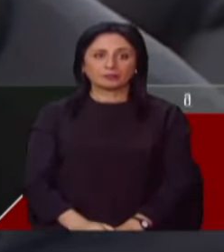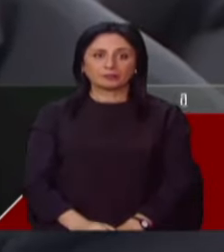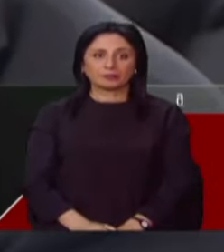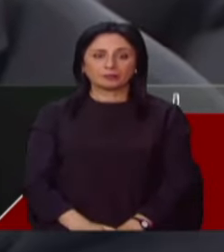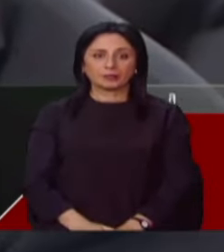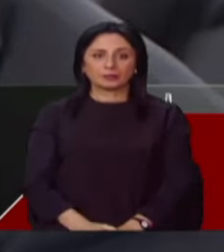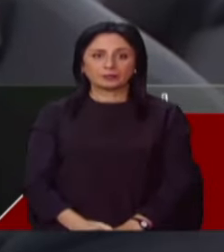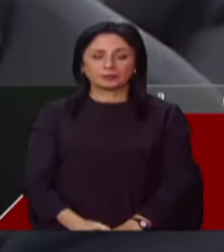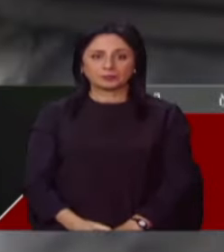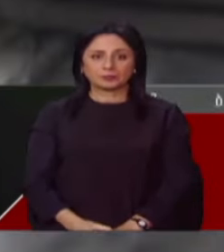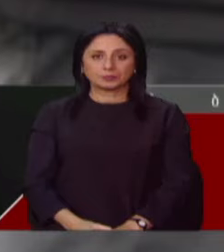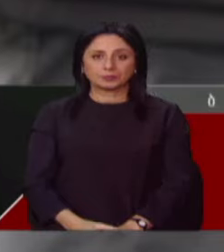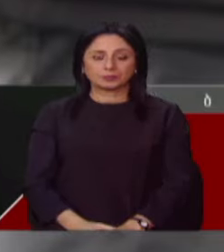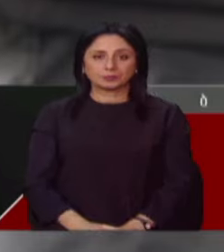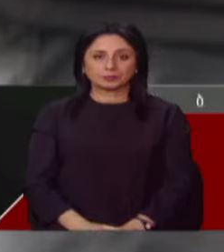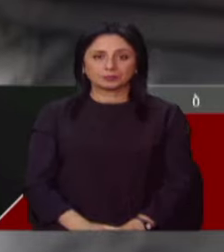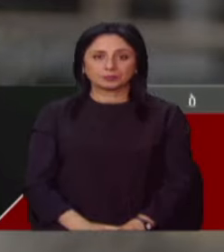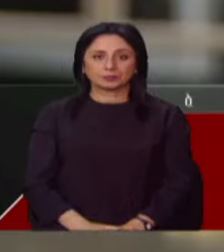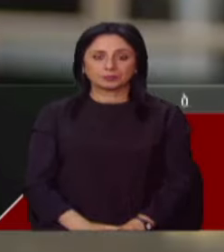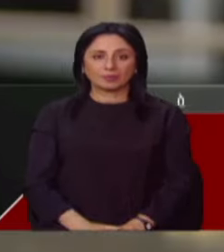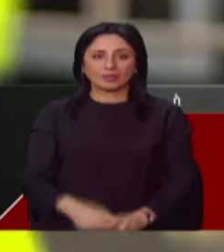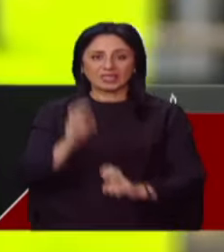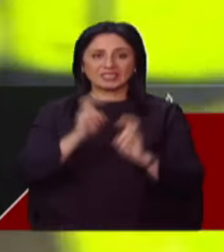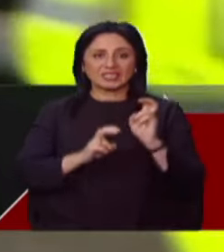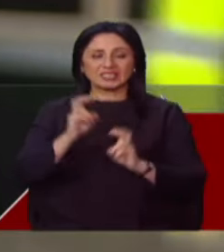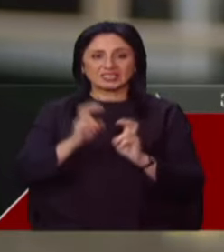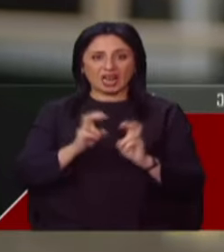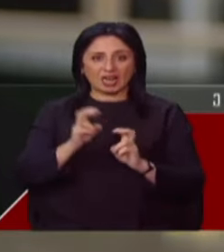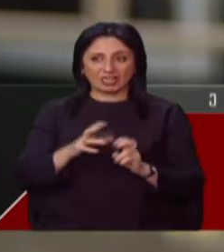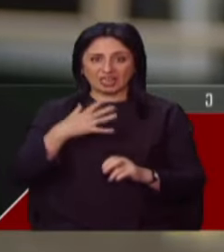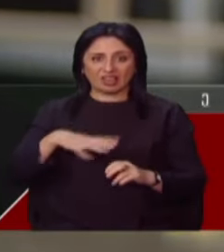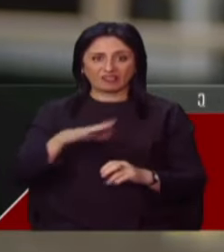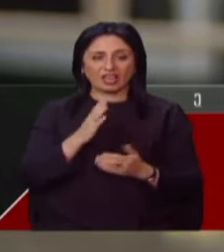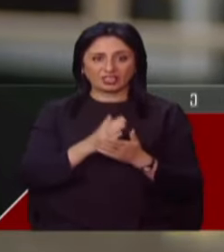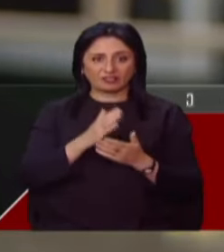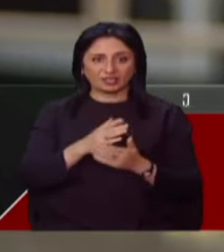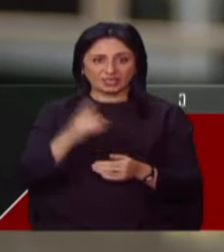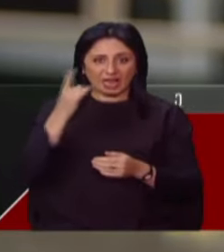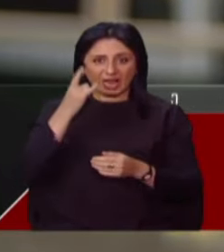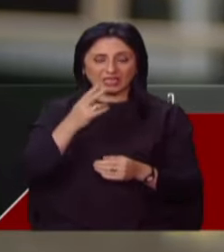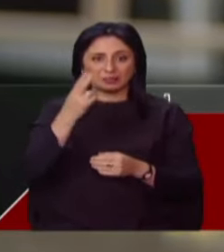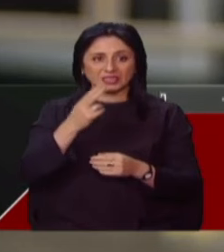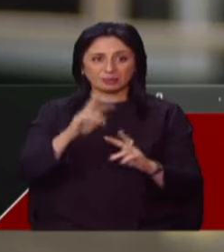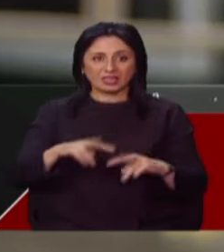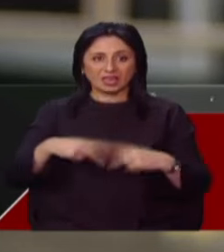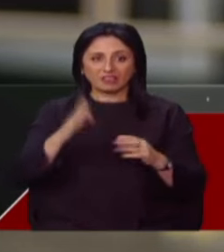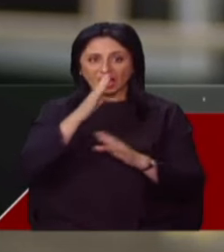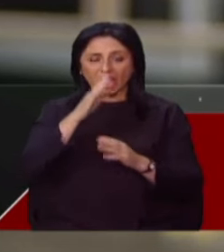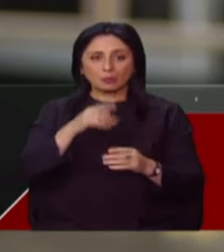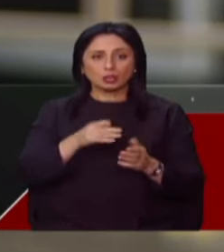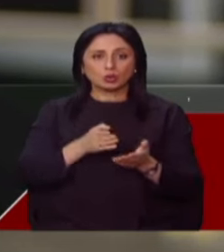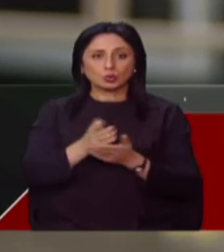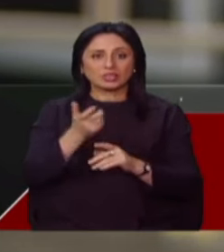მილიონი ლარი. სამრეწველო ქარხნები, რომლებიც ქვეყანაში იყო, მათ შორის კასპის ცემენტი, გადაიქცა გარემოს